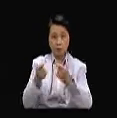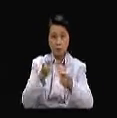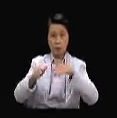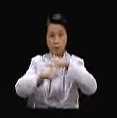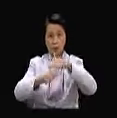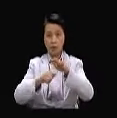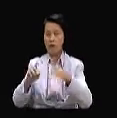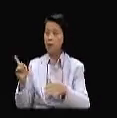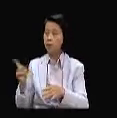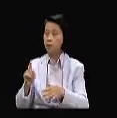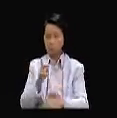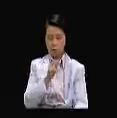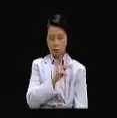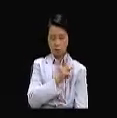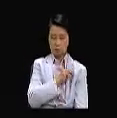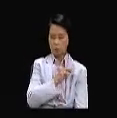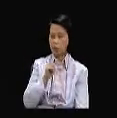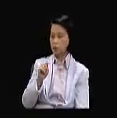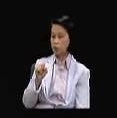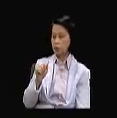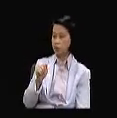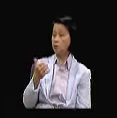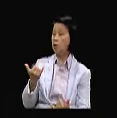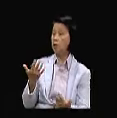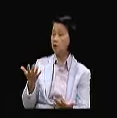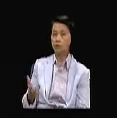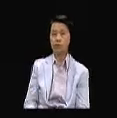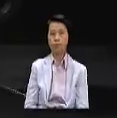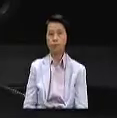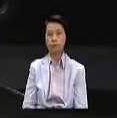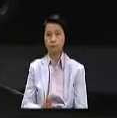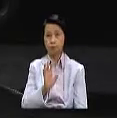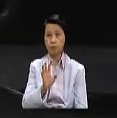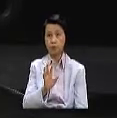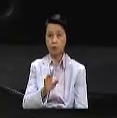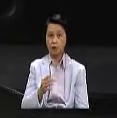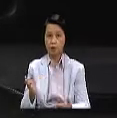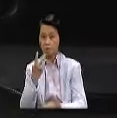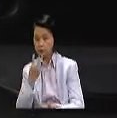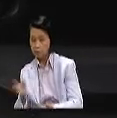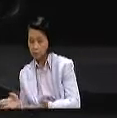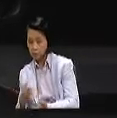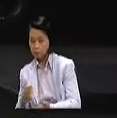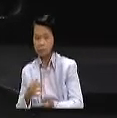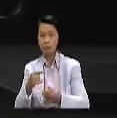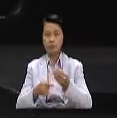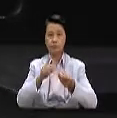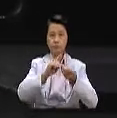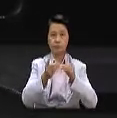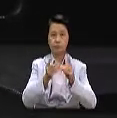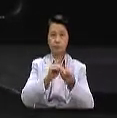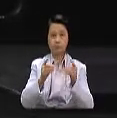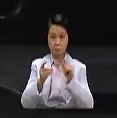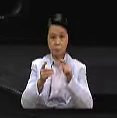mi5 ini dia dalam hal ini sekejap setting OTG pergi pendigitalan memang